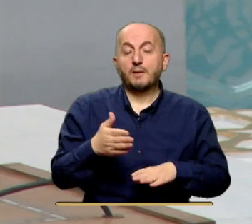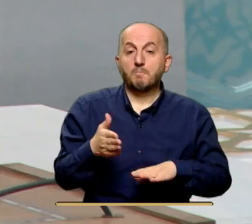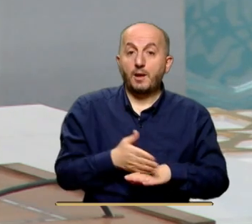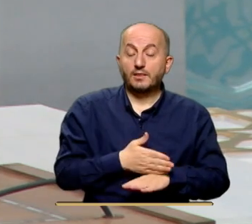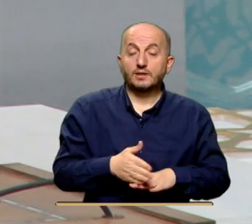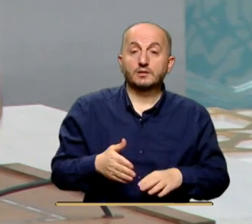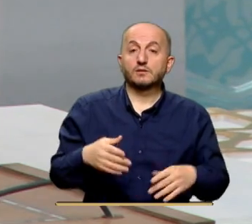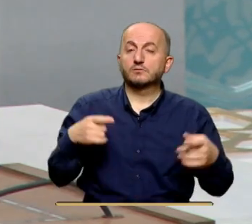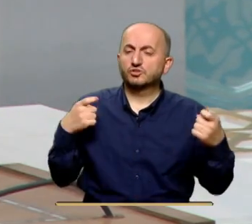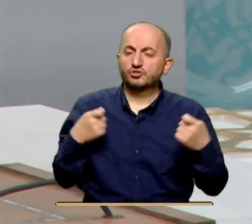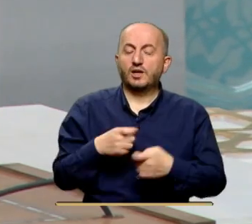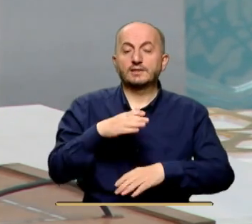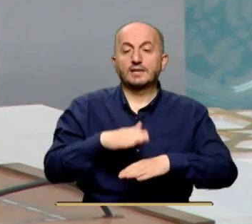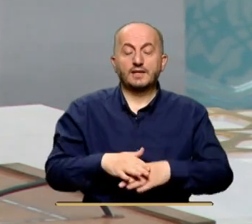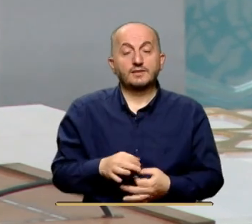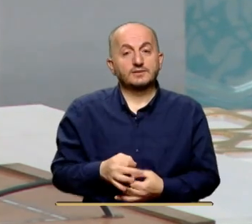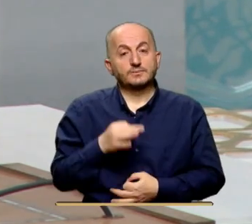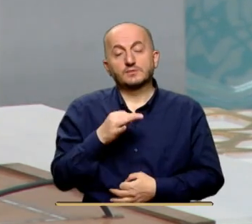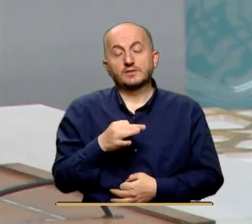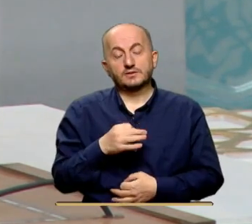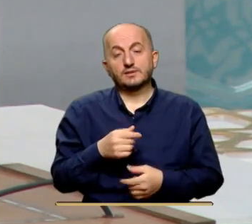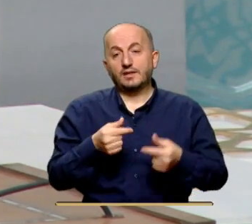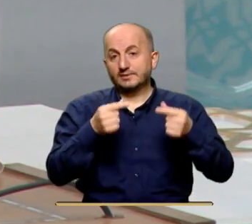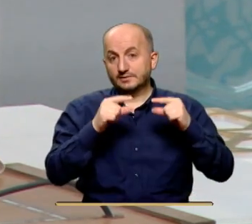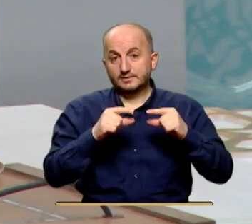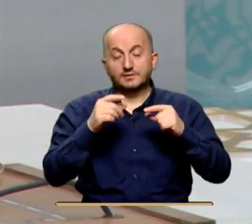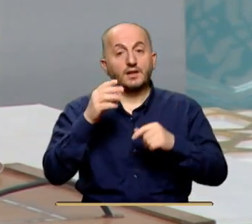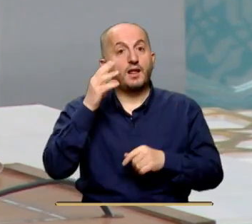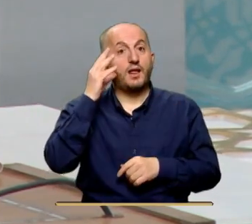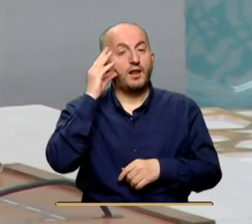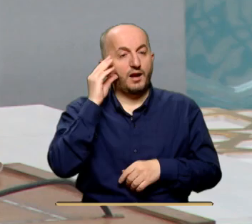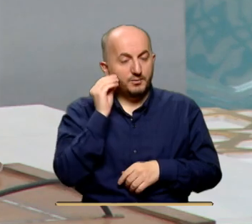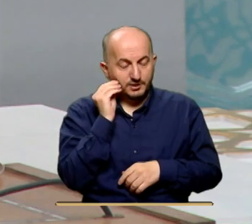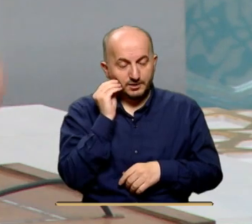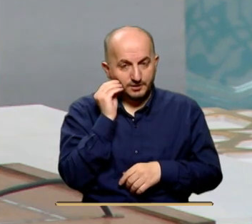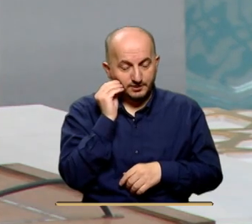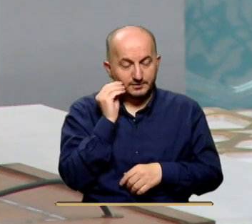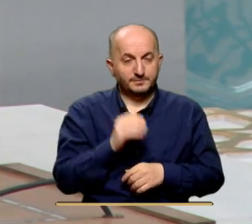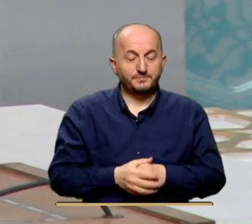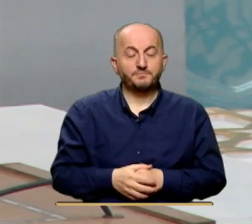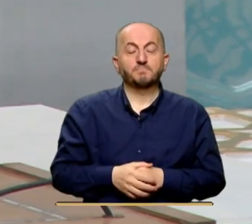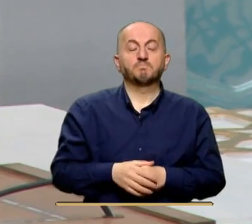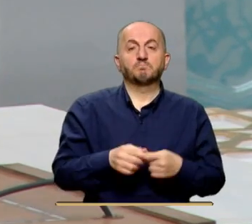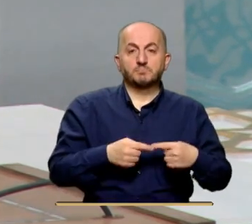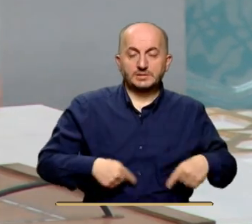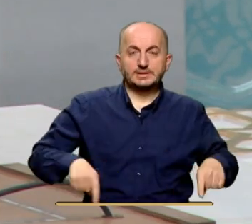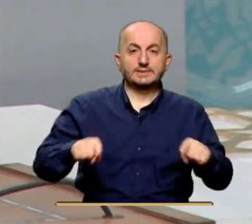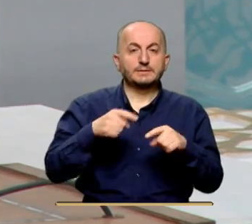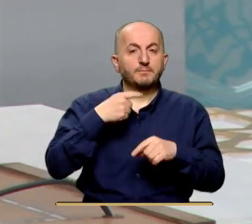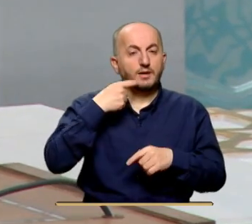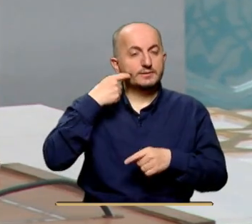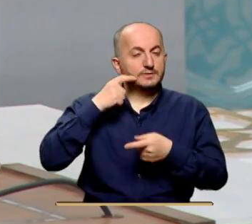malıyla cihat eden kimsedir hadisinden ilham alarak bizim ecdadımız,